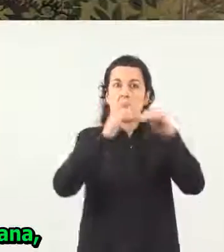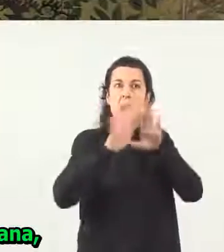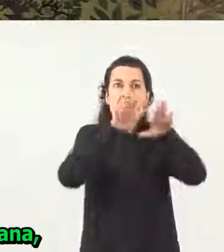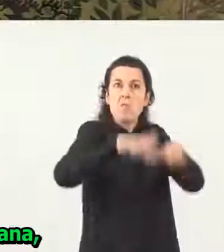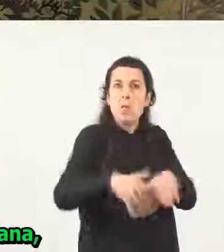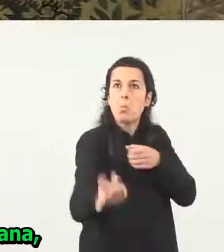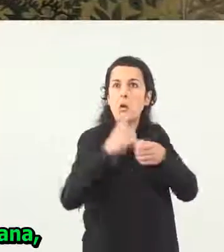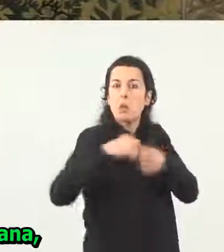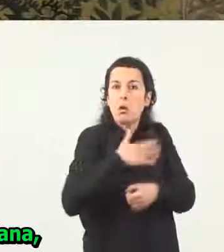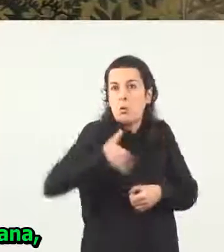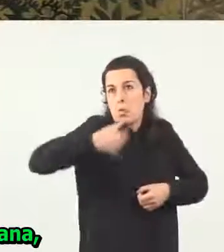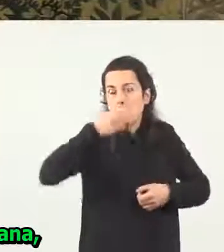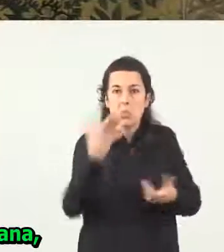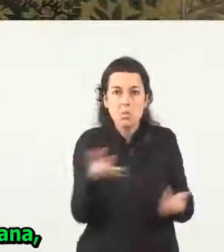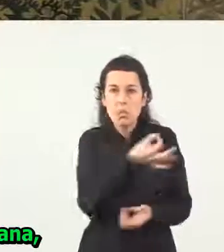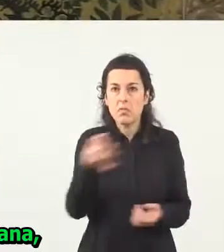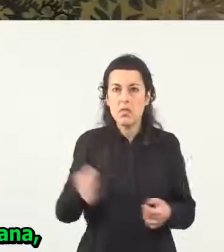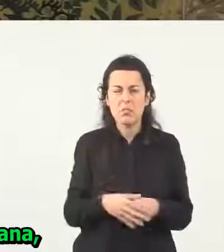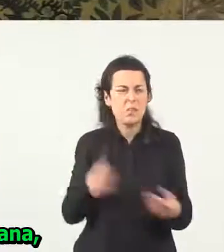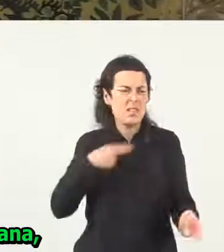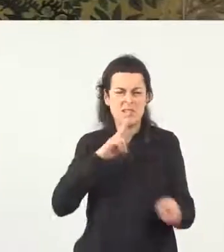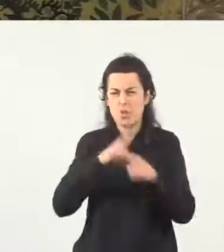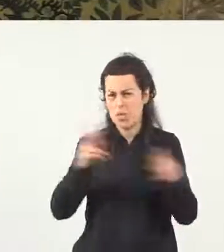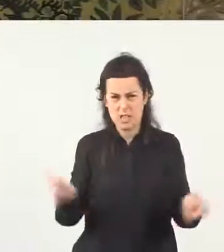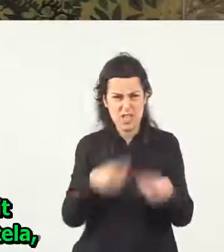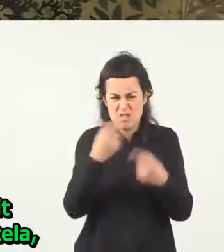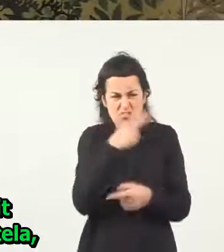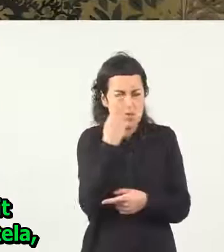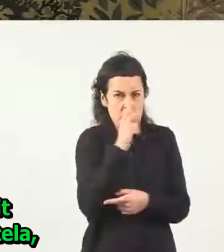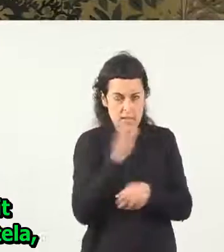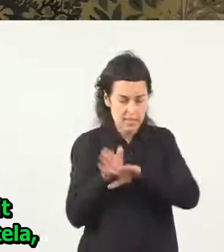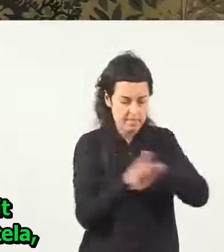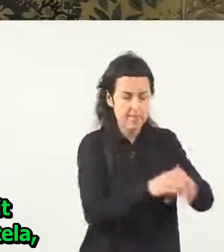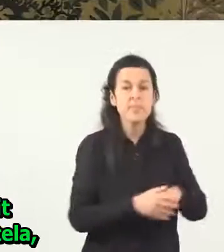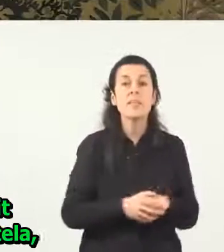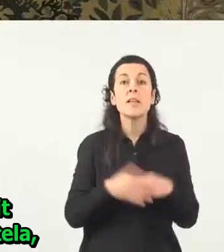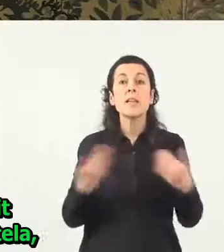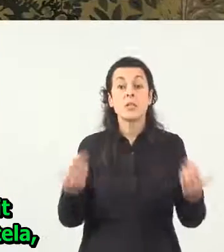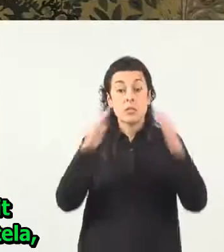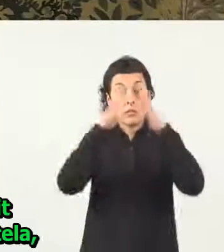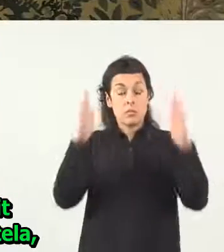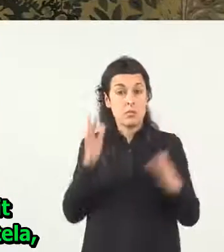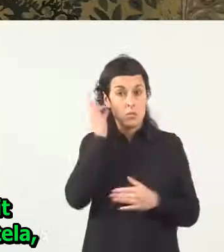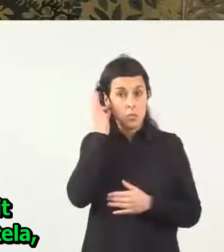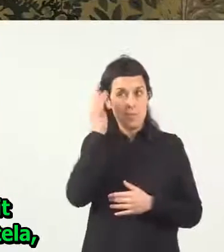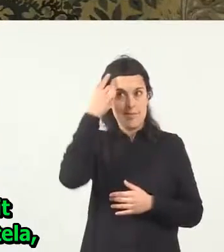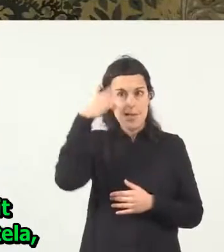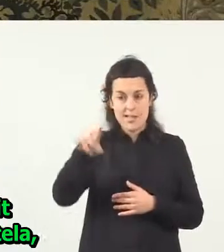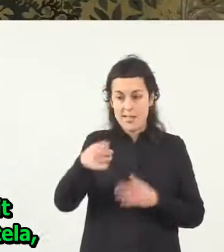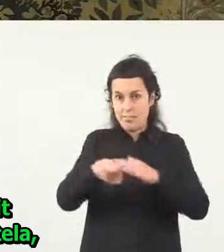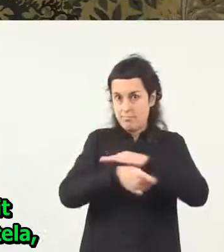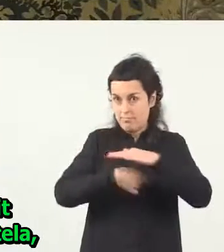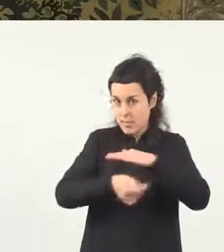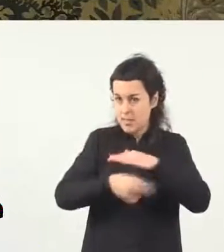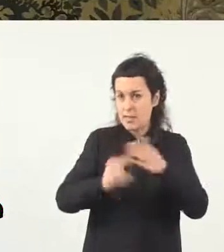bueno, izen aparte ze izena da gutxien interesatzen zaidan, ez da? Nik adibidez emakumeen etxean badaki gainera hemen Gasteizen